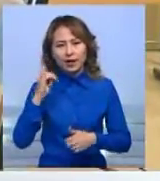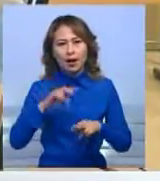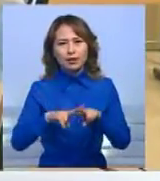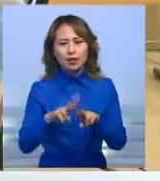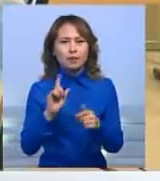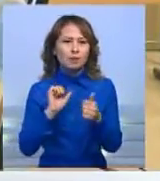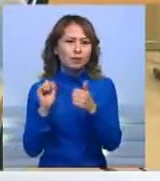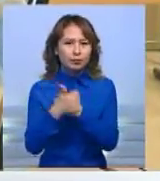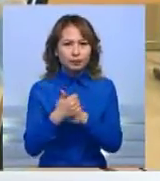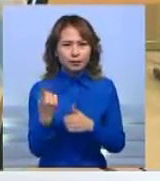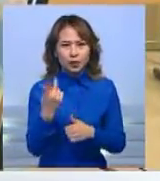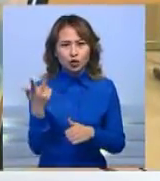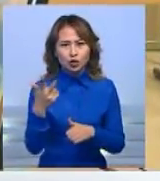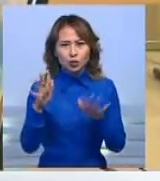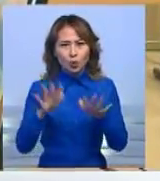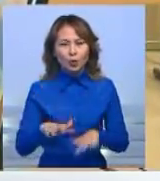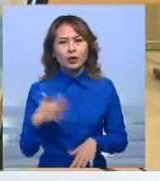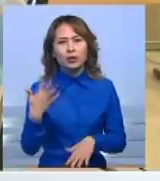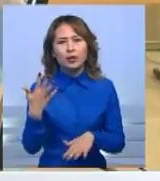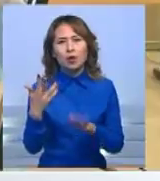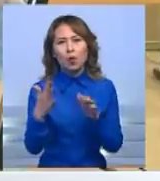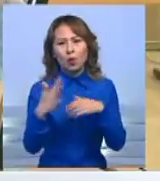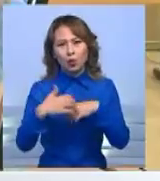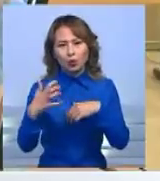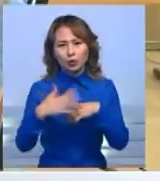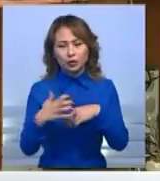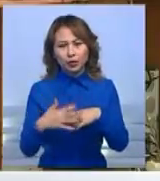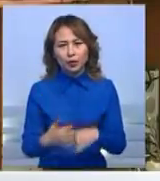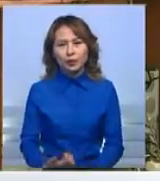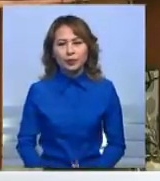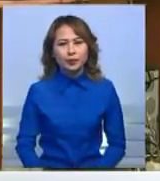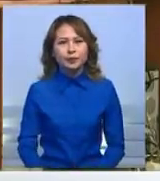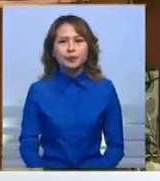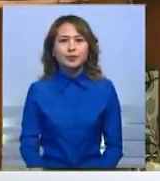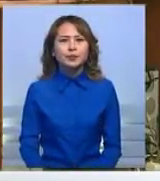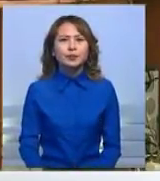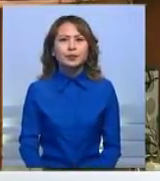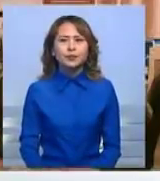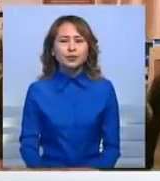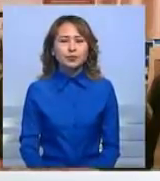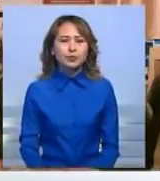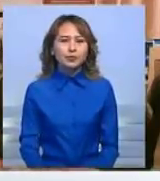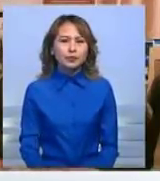жарды. Үшінші орынға Көкшетау командасы ие болды.